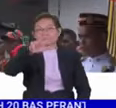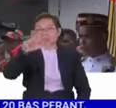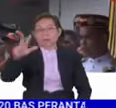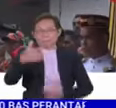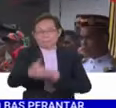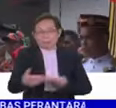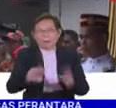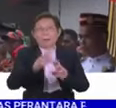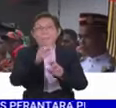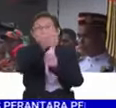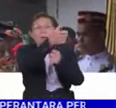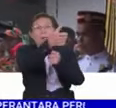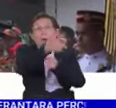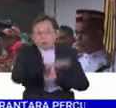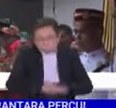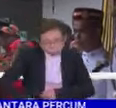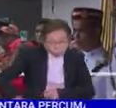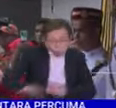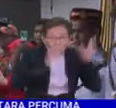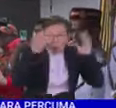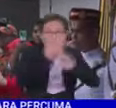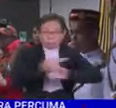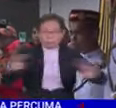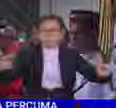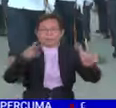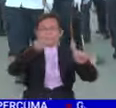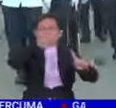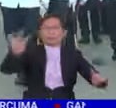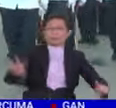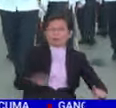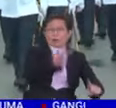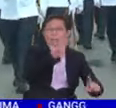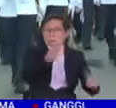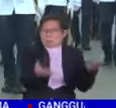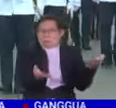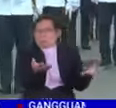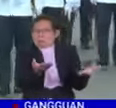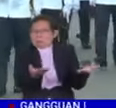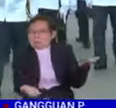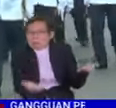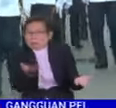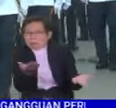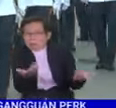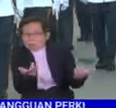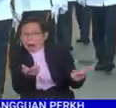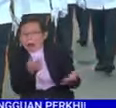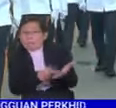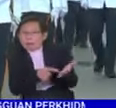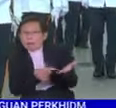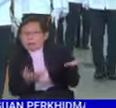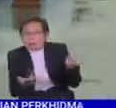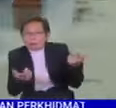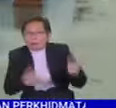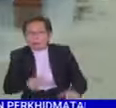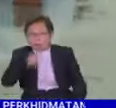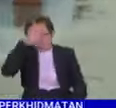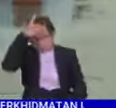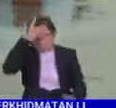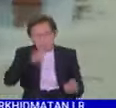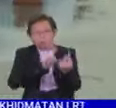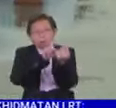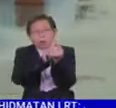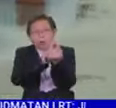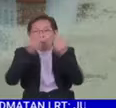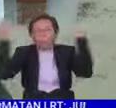333 balai bomba seluruh negara sedia 24 jam berdepan sebarang situasi. Datuk Seri Muhammad Hamdan ditemui